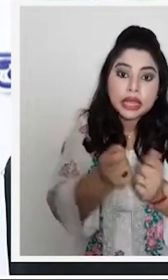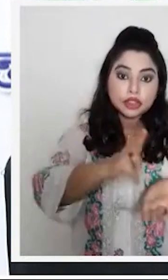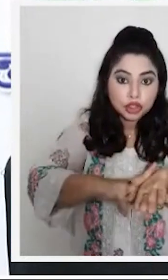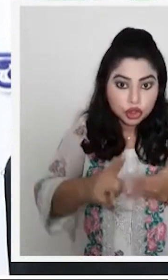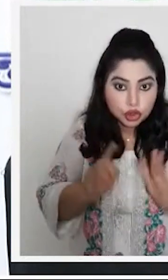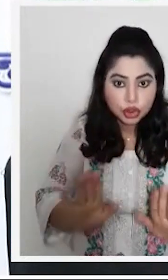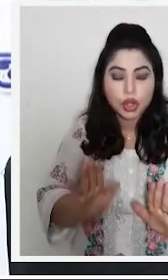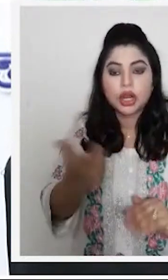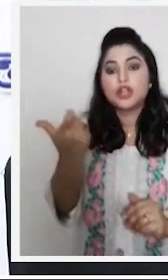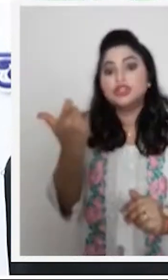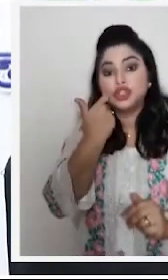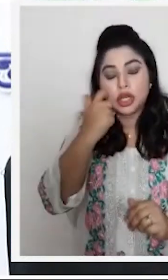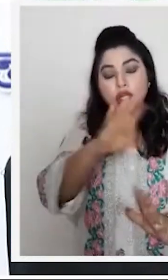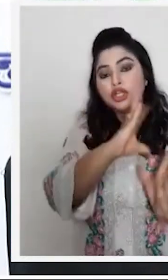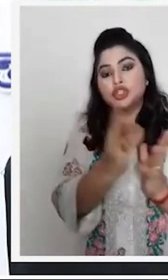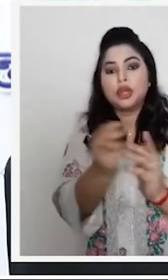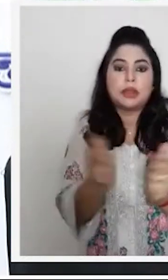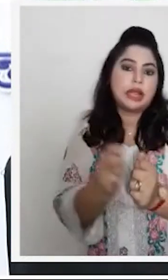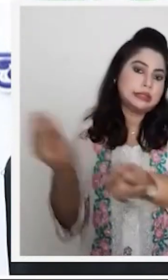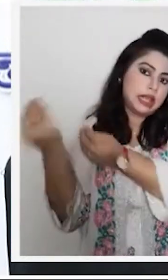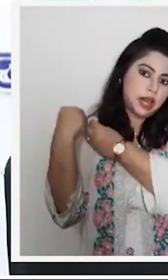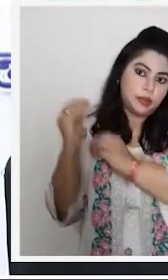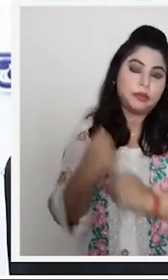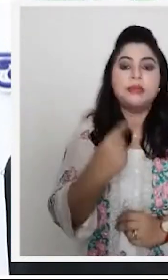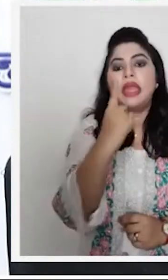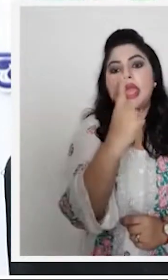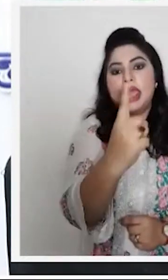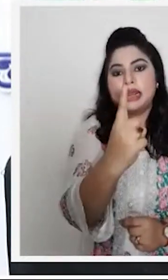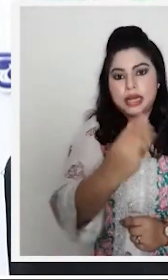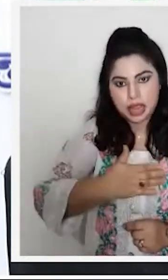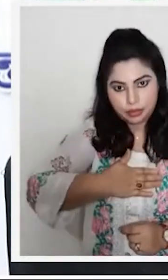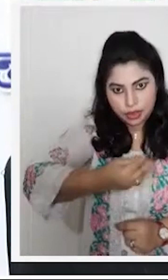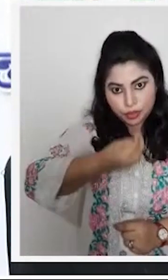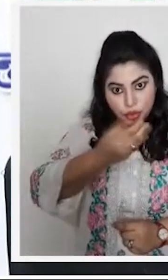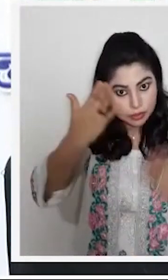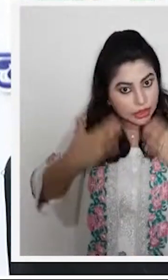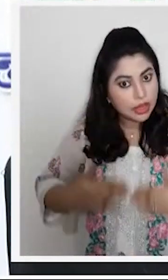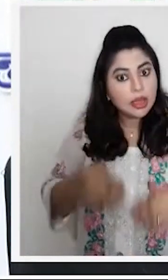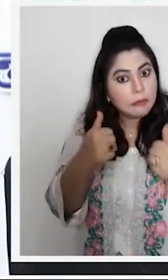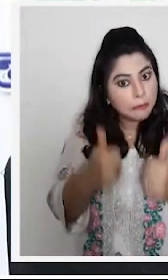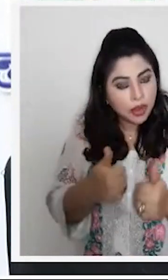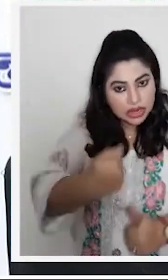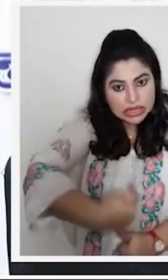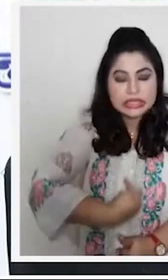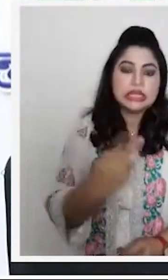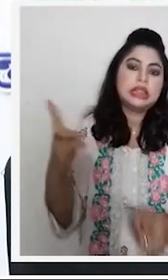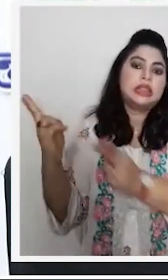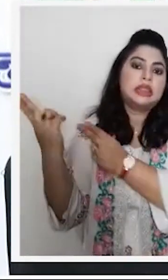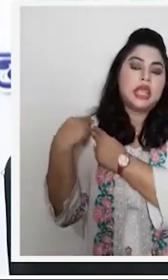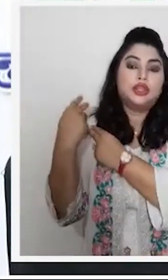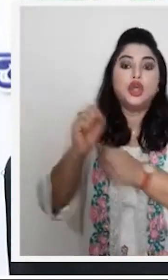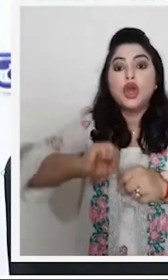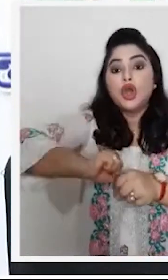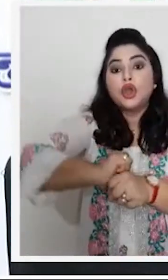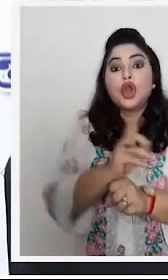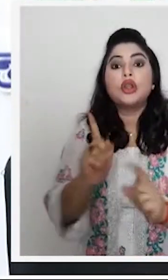নয়, আমাদের সর্বোচ্চ সামর্থ্যে যা করা সম্ভব এবং যা করা বাস্তবমুখী সরকার সেরকম ব্যবস্থায় নিচ্ছে। একটি কথা বলতে